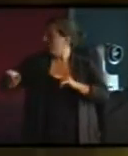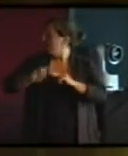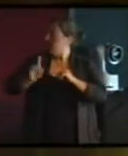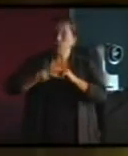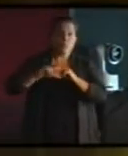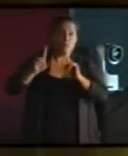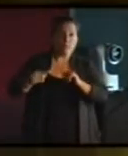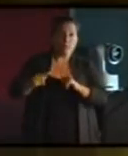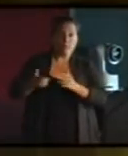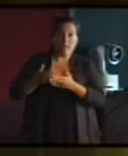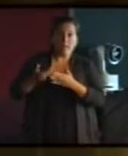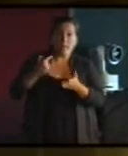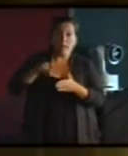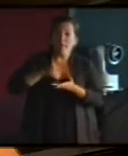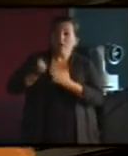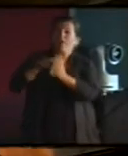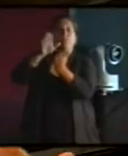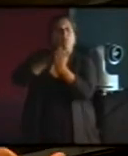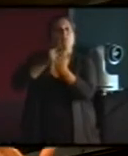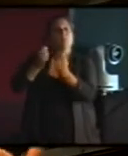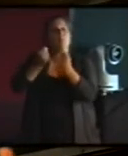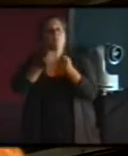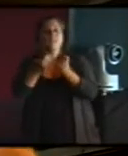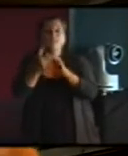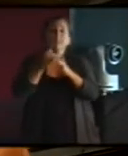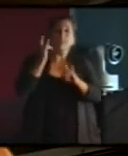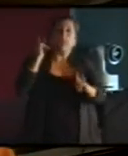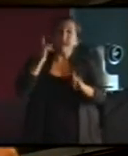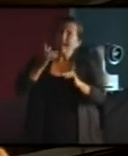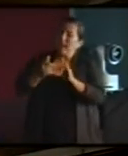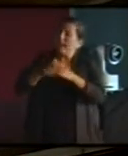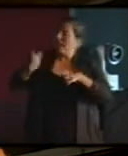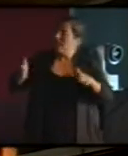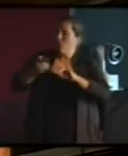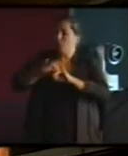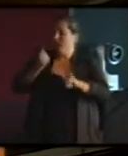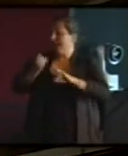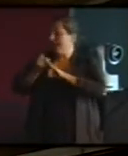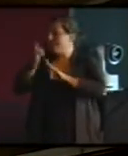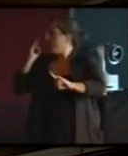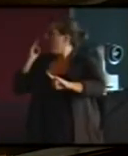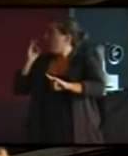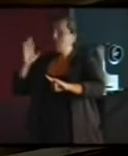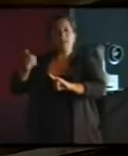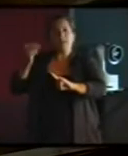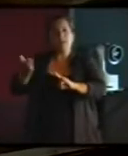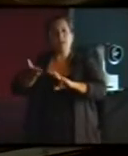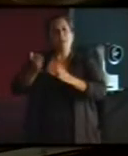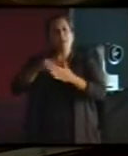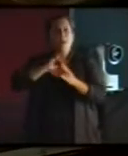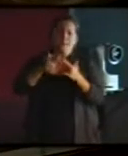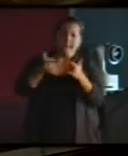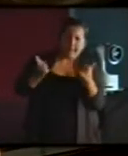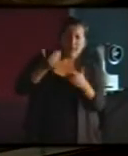apportée forcément par l'inscription historique du bâtiment lui-même. Si c'est pas une question uniquement de